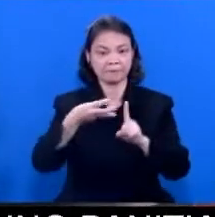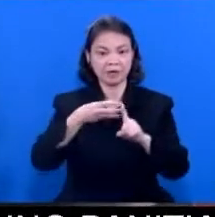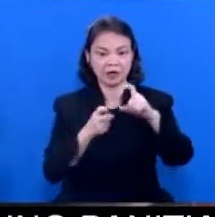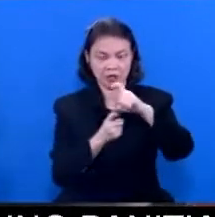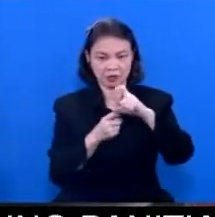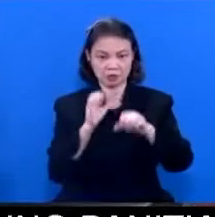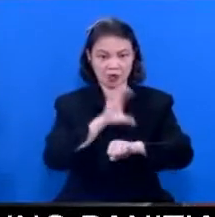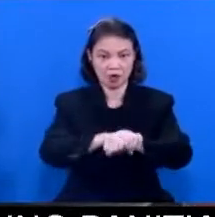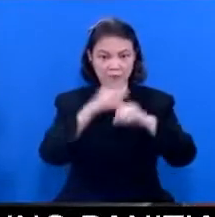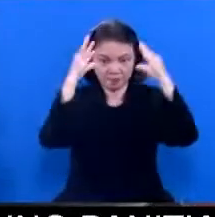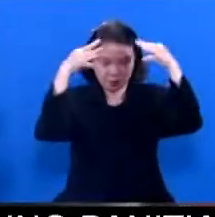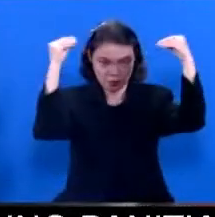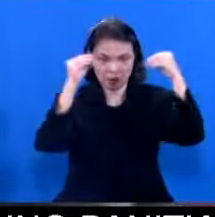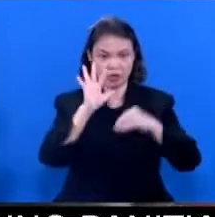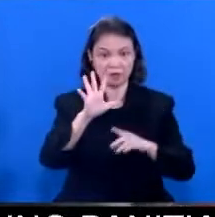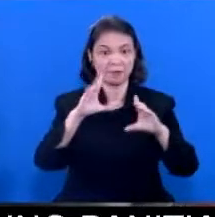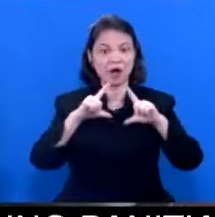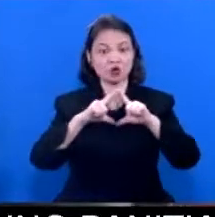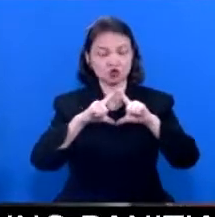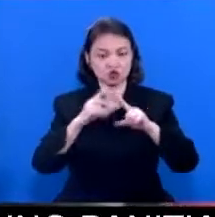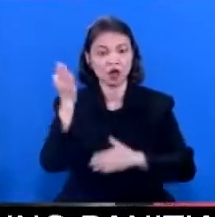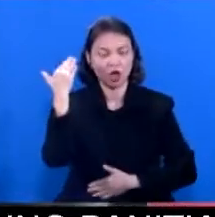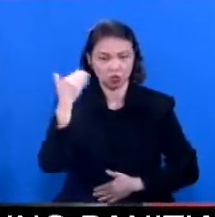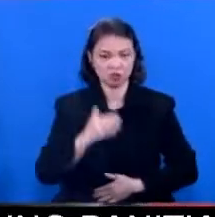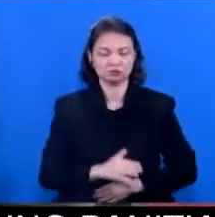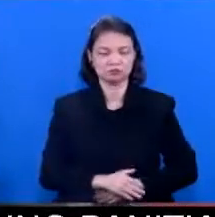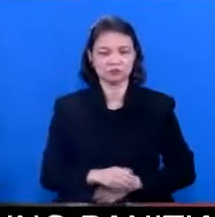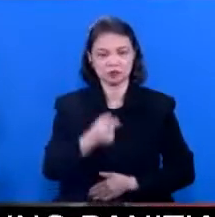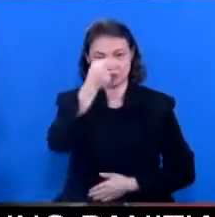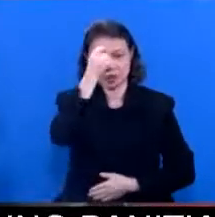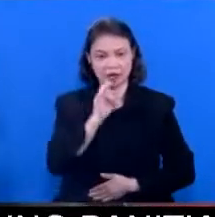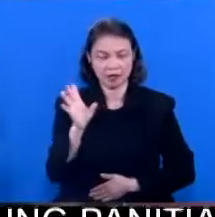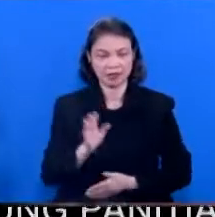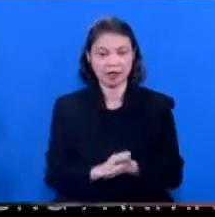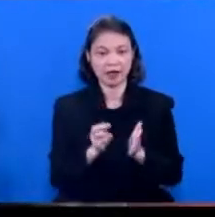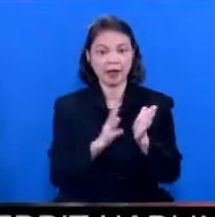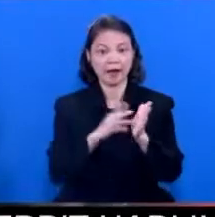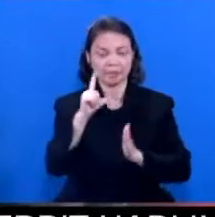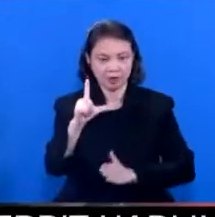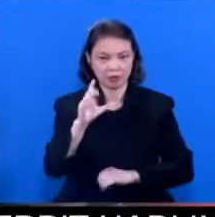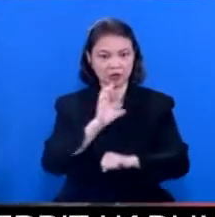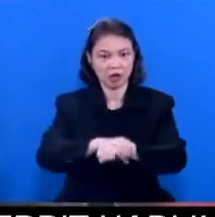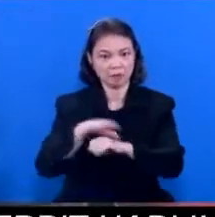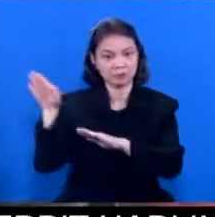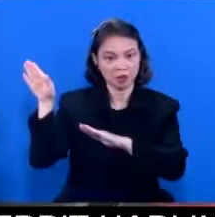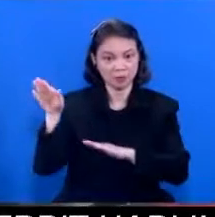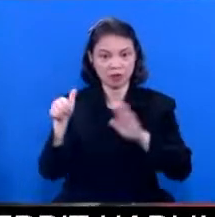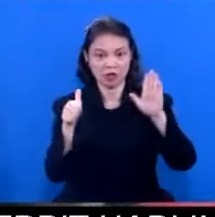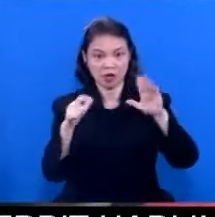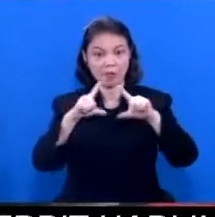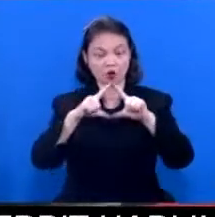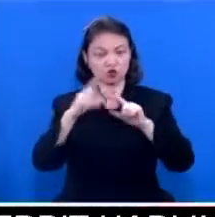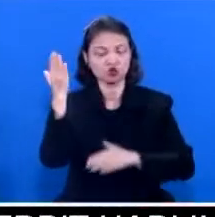Padang, Sumatera Barat pada 5 Agustus lalu. Sementara tersangka lain berinisial ML ditangkap di Jambi pada 6 Agustus.